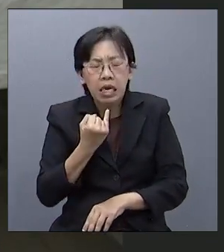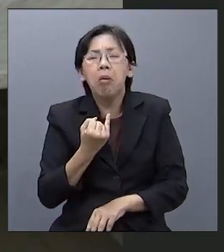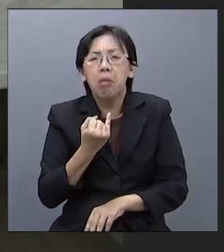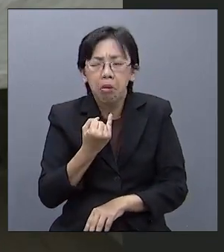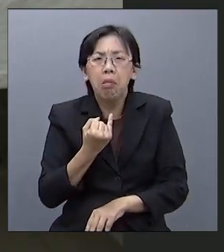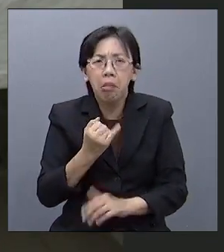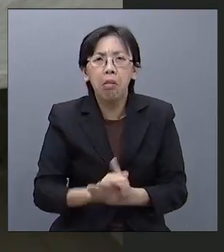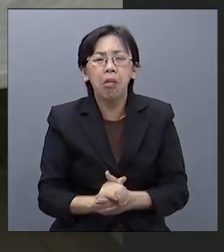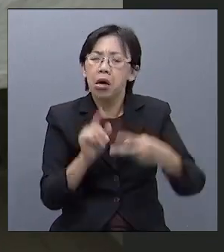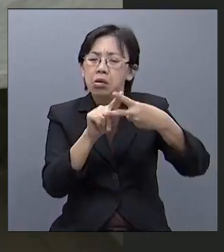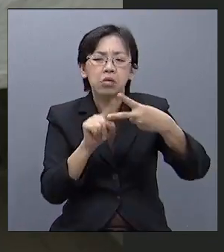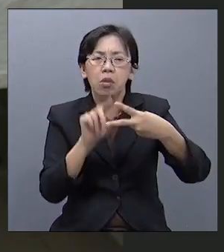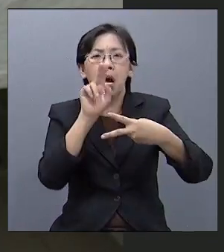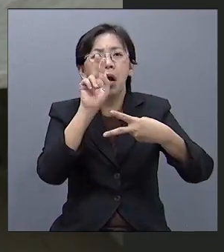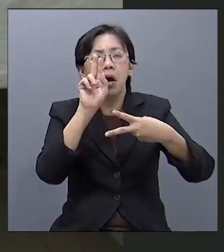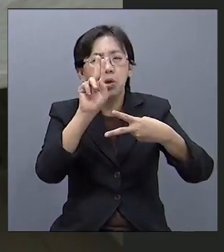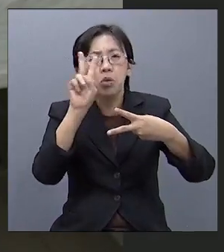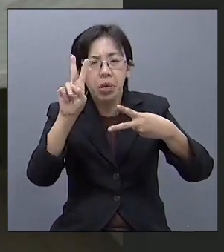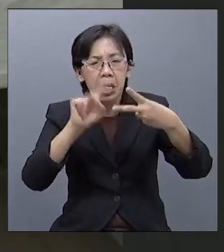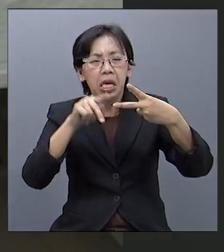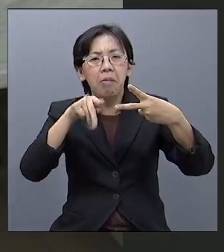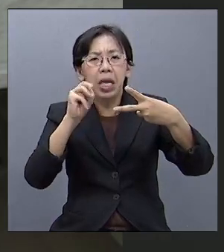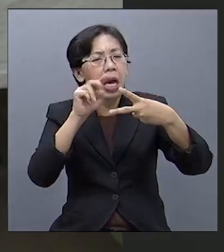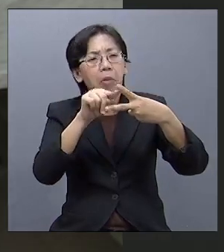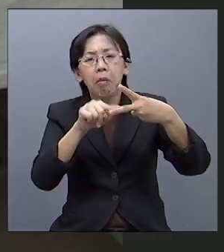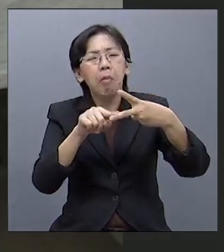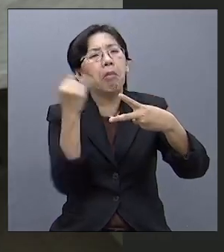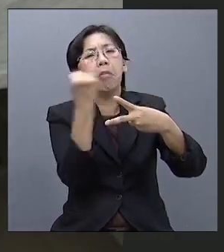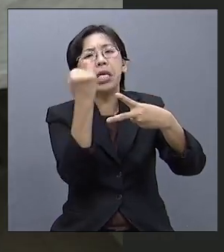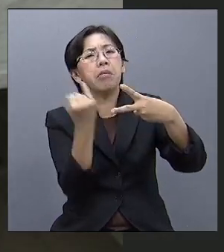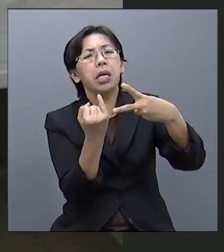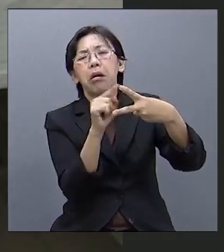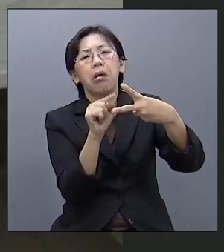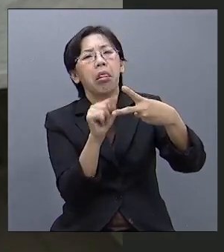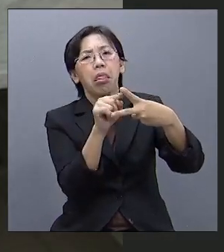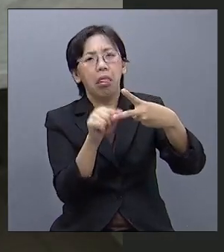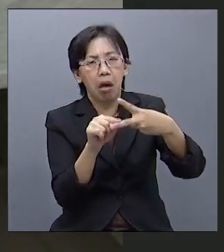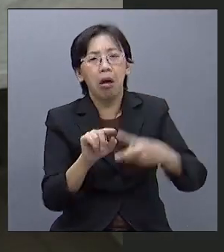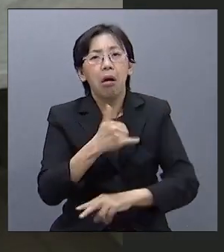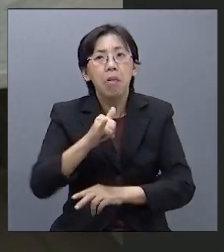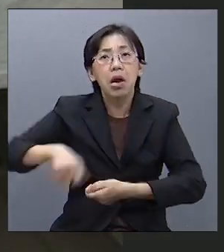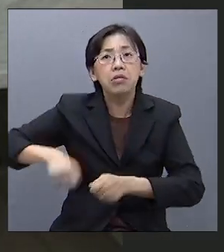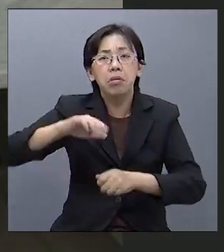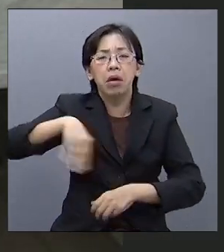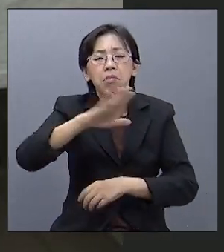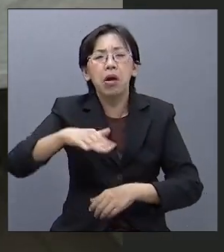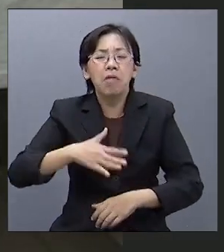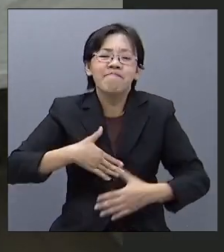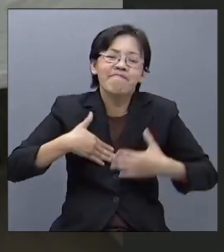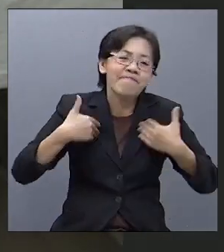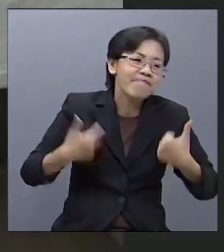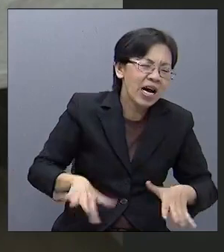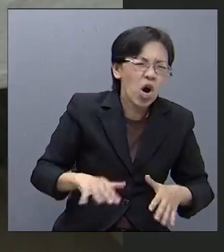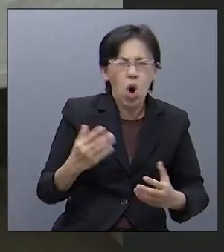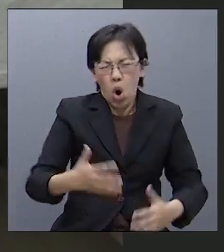ครับทั้งสองปัจจัยเนี้ยเป็นผู้ร้ายที่ถ้าเกิดว่าเราไม่ระวังให้ดีนะครับสงกรานต์นี้ก็อาจจะเป็นสงกรานต์ที่ไม่สำราญนักหรือว่าร้อนทำ